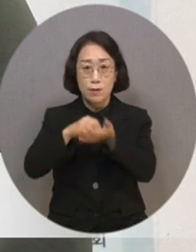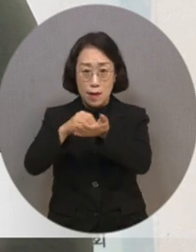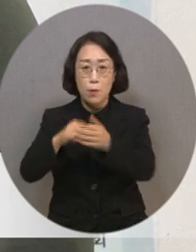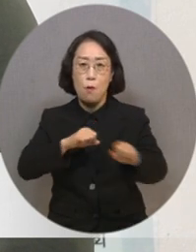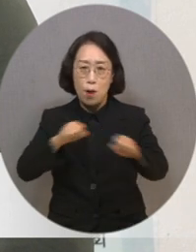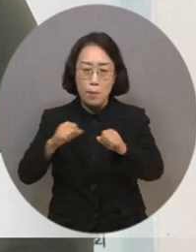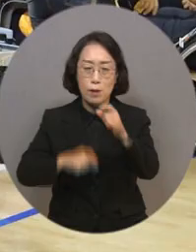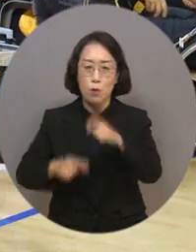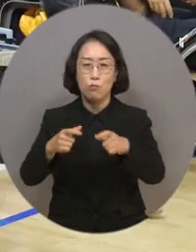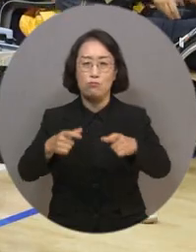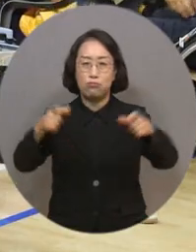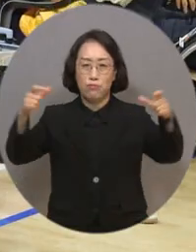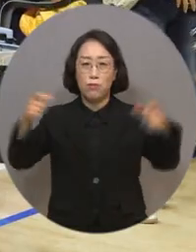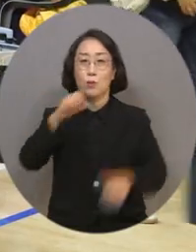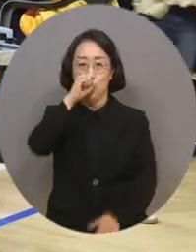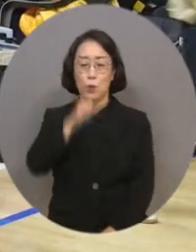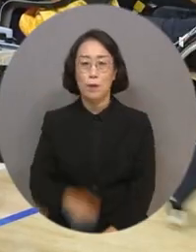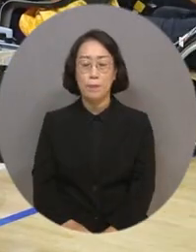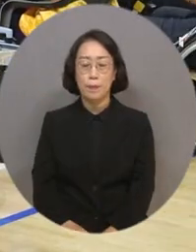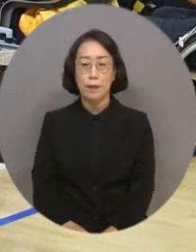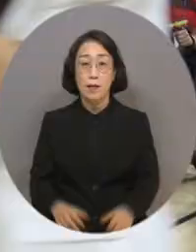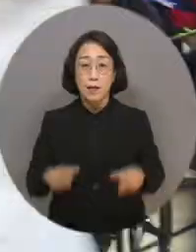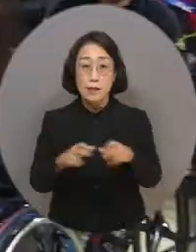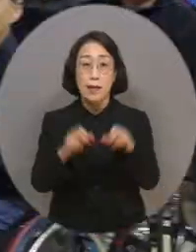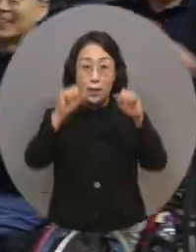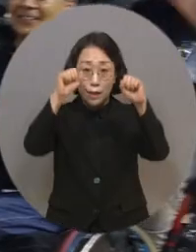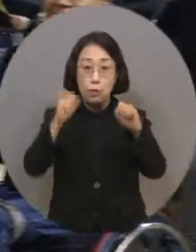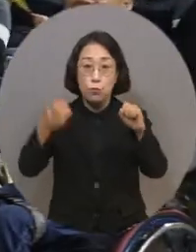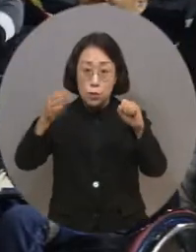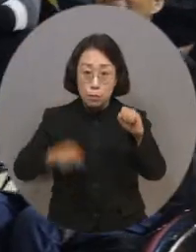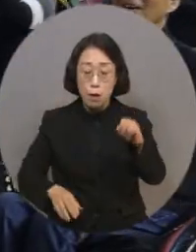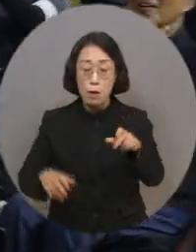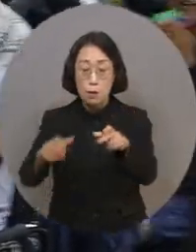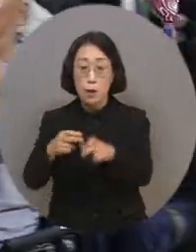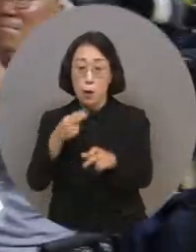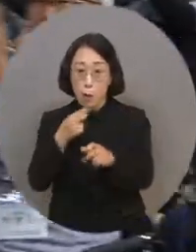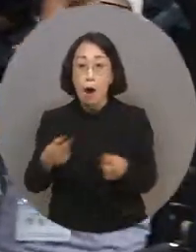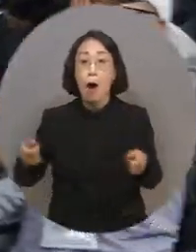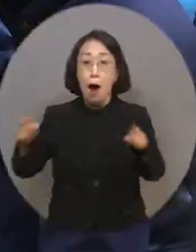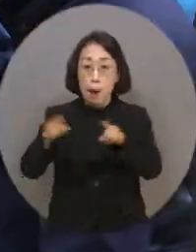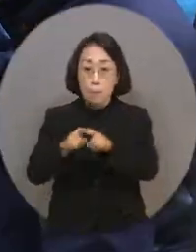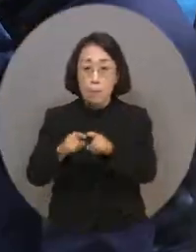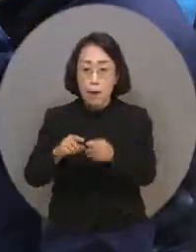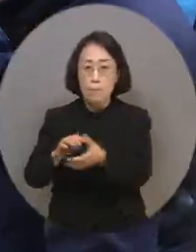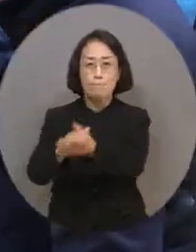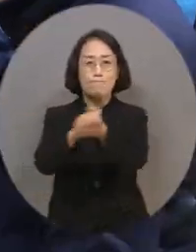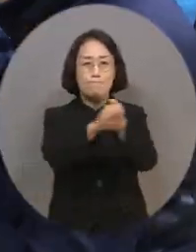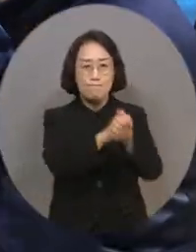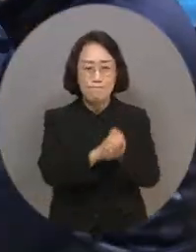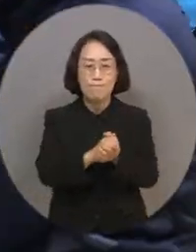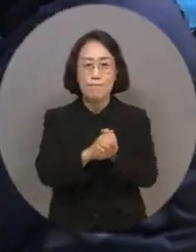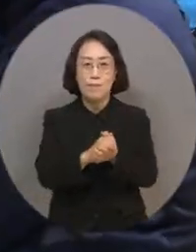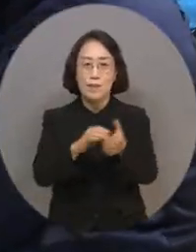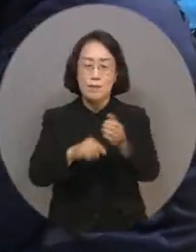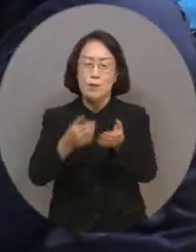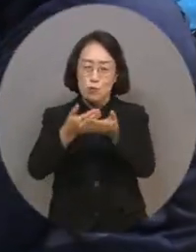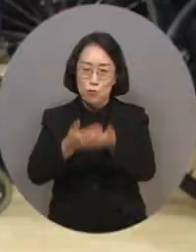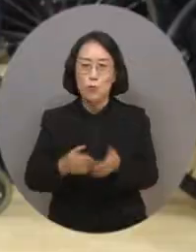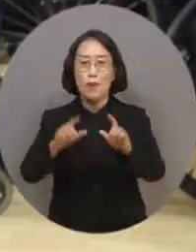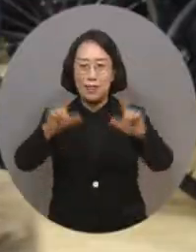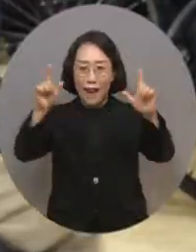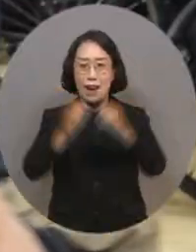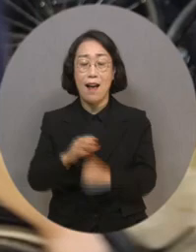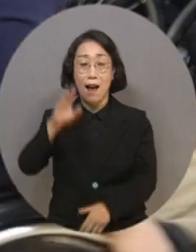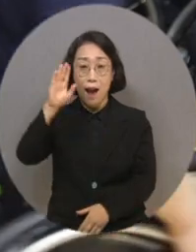계기가 됐으면 좋겠습니다. 장애인 체육대회지만 비장애인과 함께 참여한다는 것에 의미가 깊은 시간이었습니다.